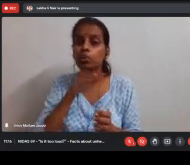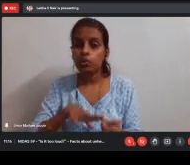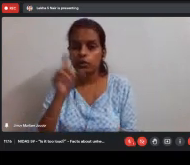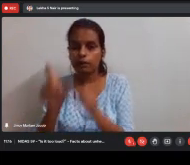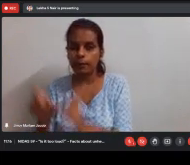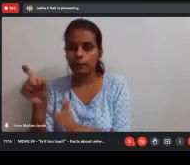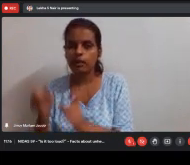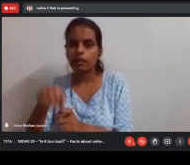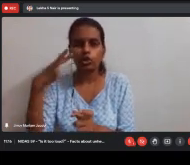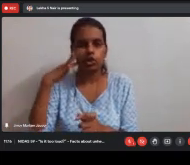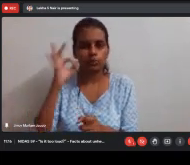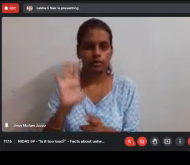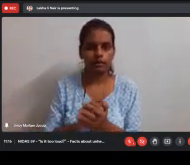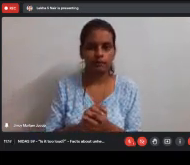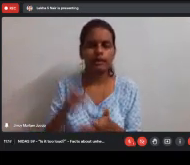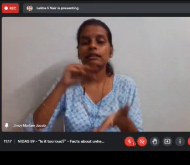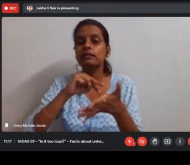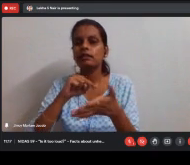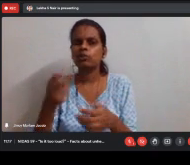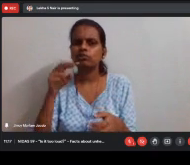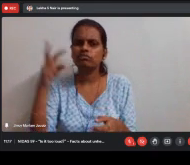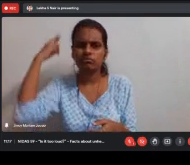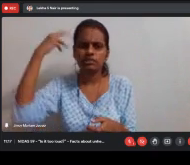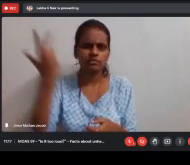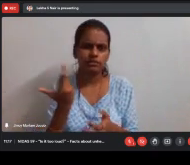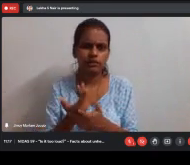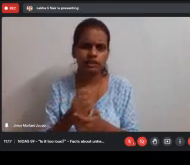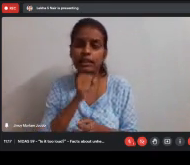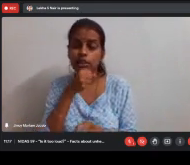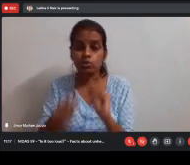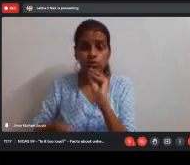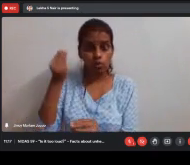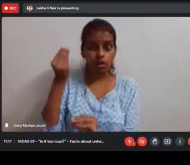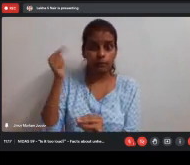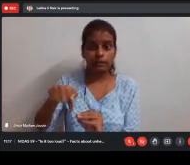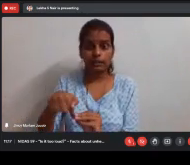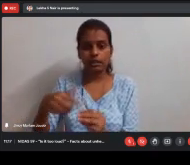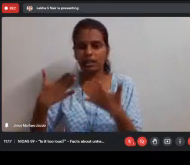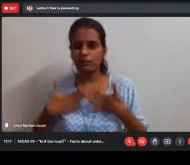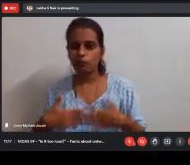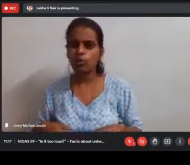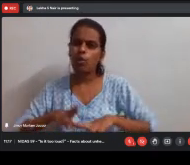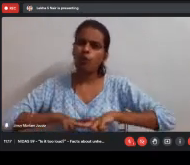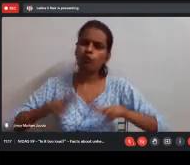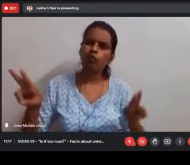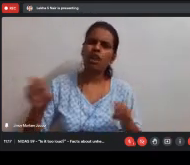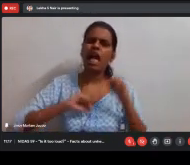ആശയവിനിമയം, കമ്മ്യൂണിക്കേഷൻ, സാമൂഹിക വികസനം, ഇതിനെയെല്ലാം നമുക്ക് കേൾവിക്കുറവ് ബാധിക്കുന്നു. ചെറിയ തോതിലാണെങ്കിൽ കൂടിയും അത്